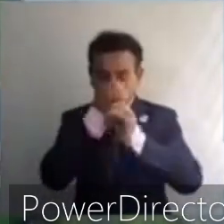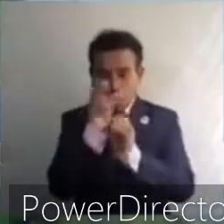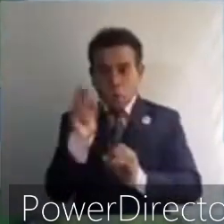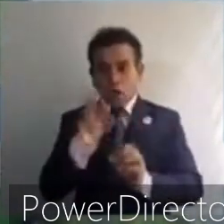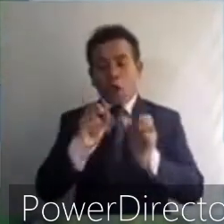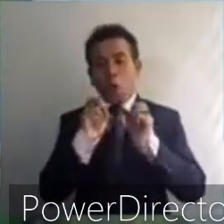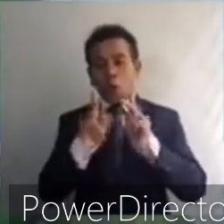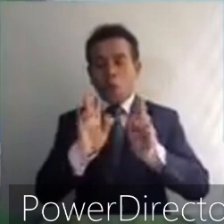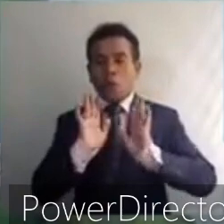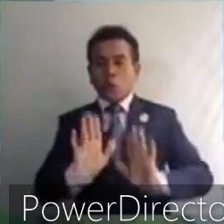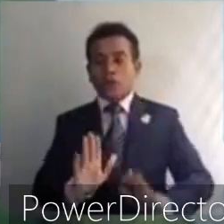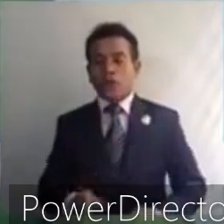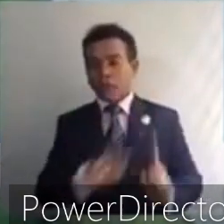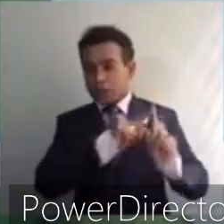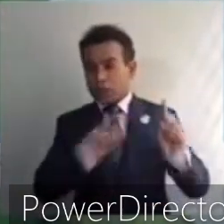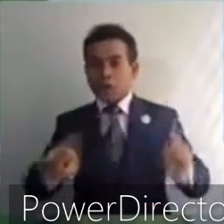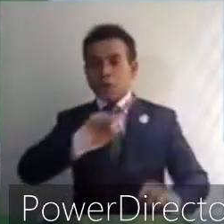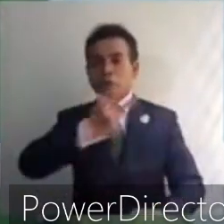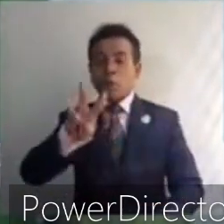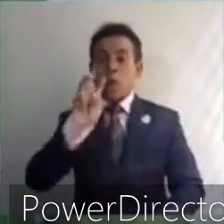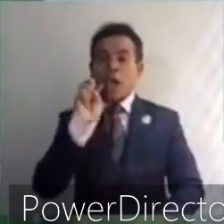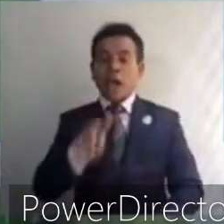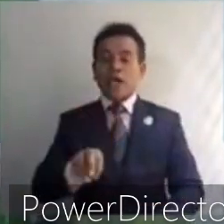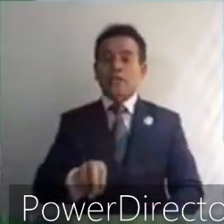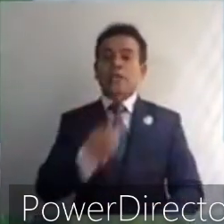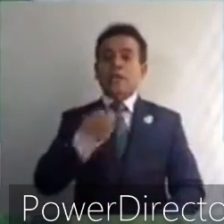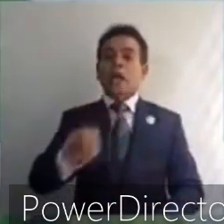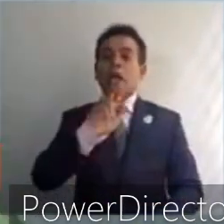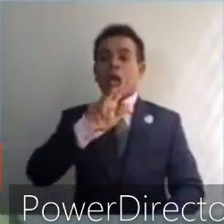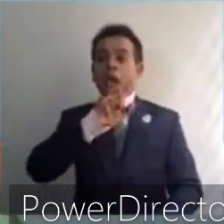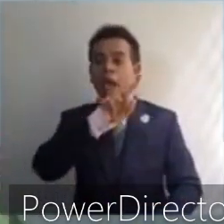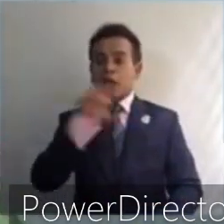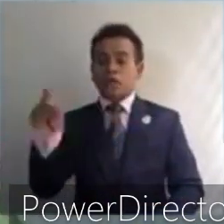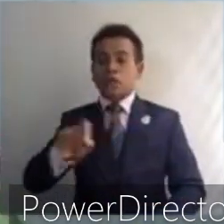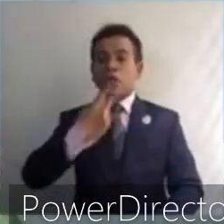13,128টি নমুনা পরীক্ষা করা হয়েছে।